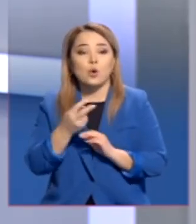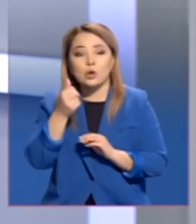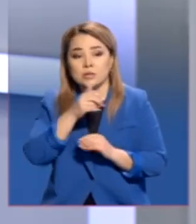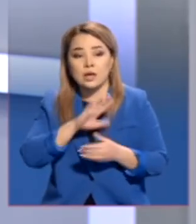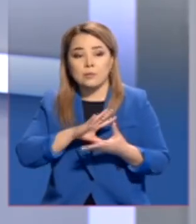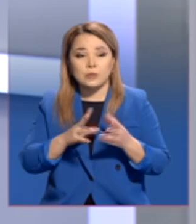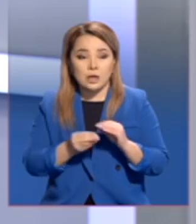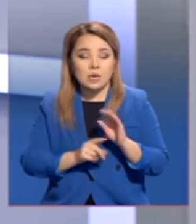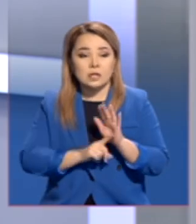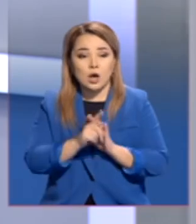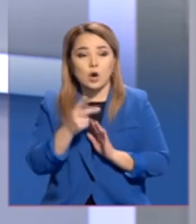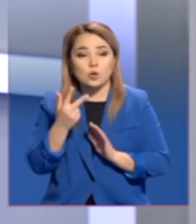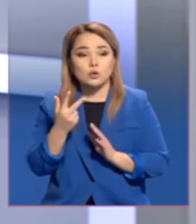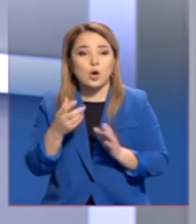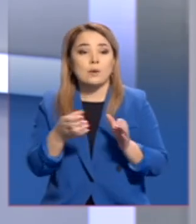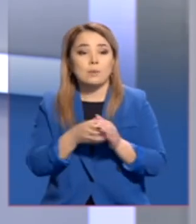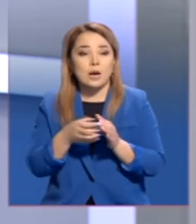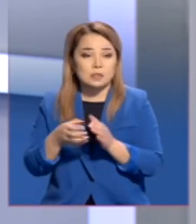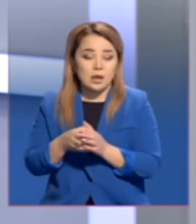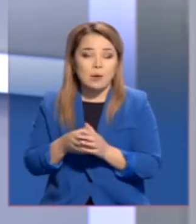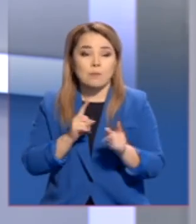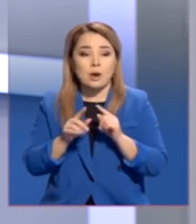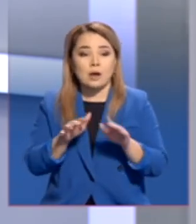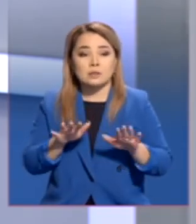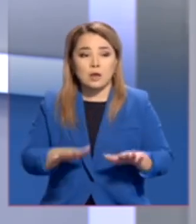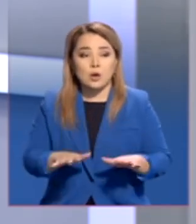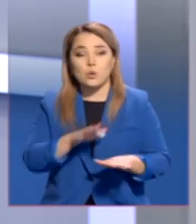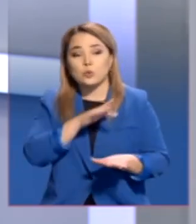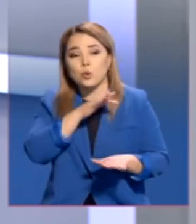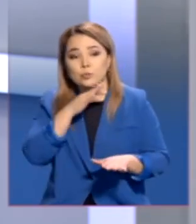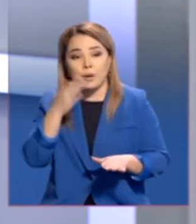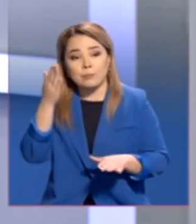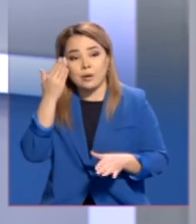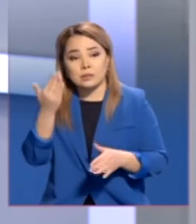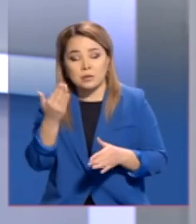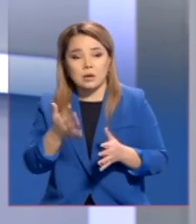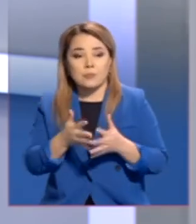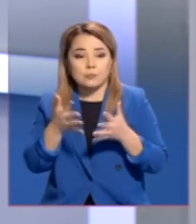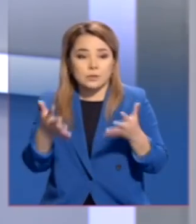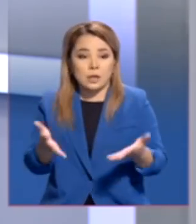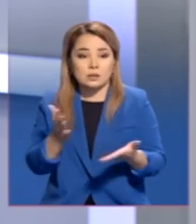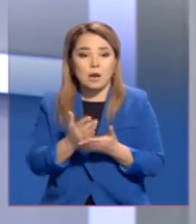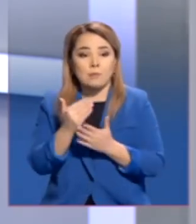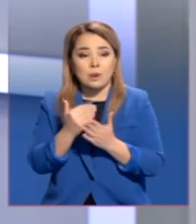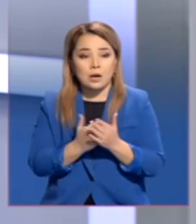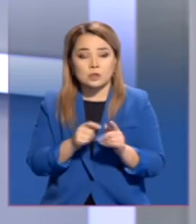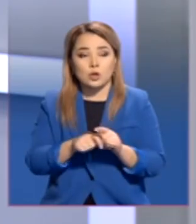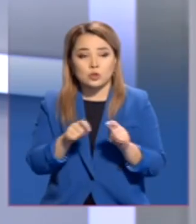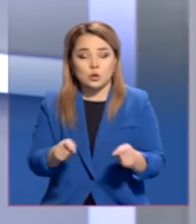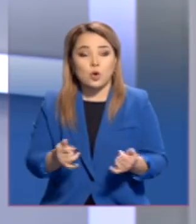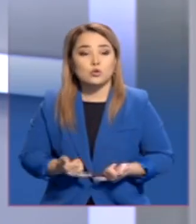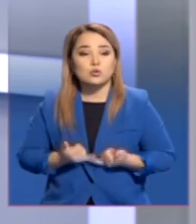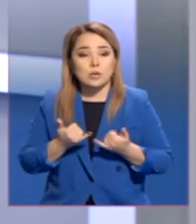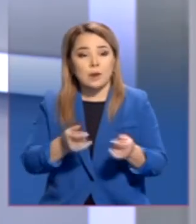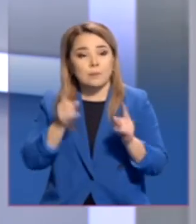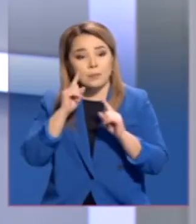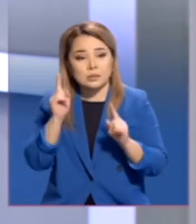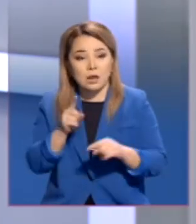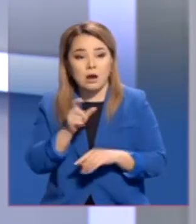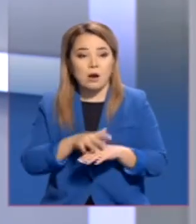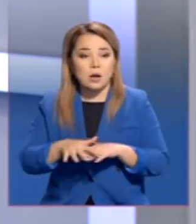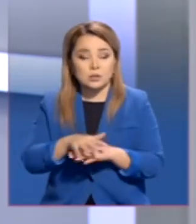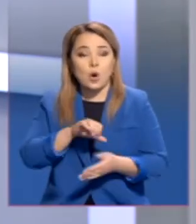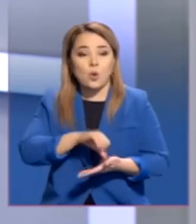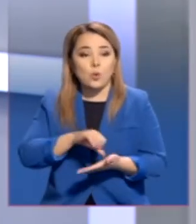бері келе жатқан 3 партиялық парламент емес, көп пікірлер алуандығы бар, көп бағдарламалар ұсыныла білетін, және